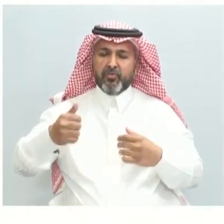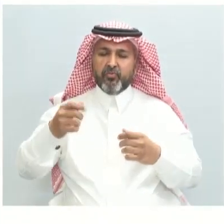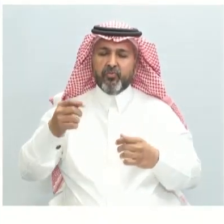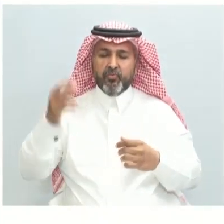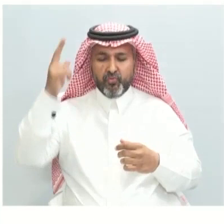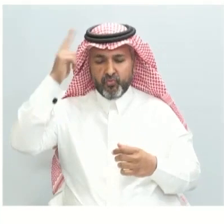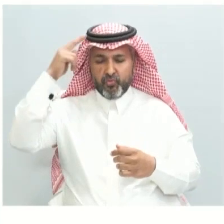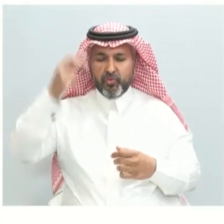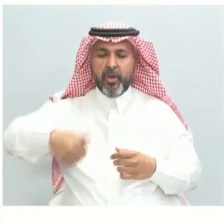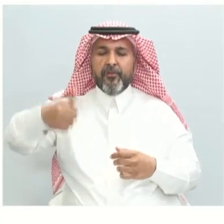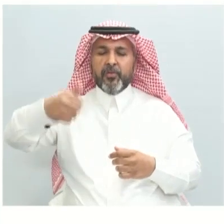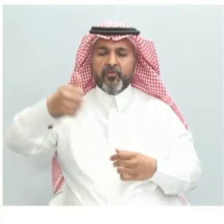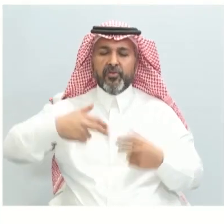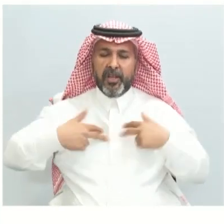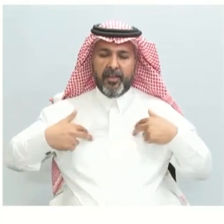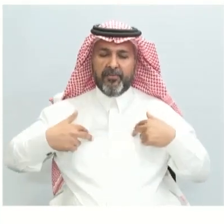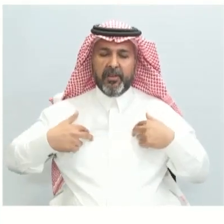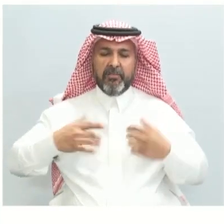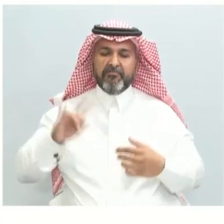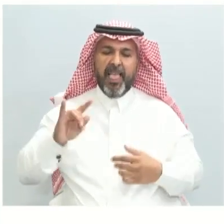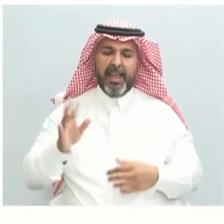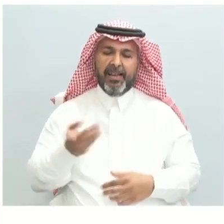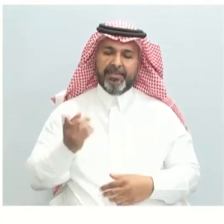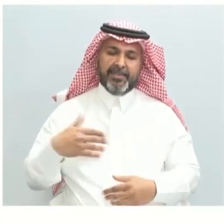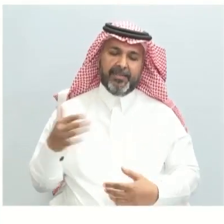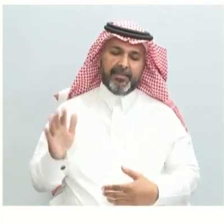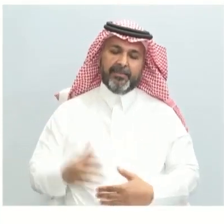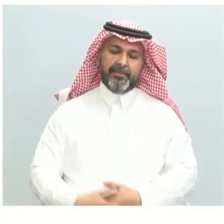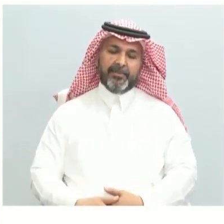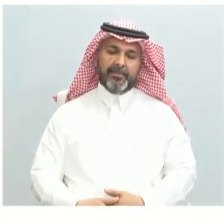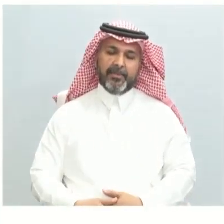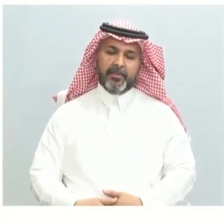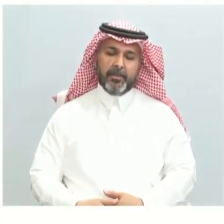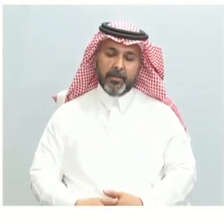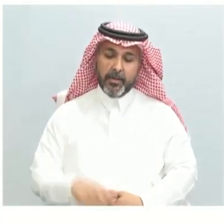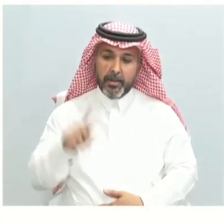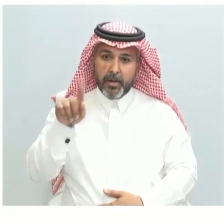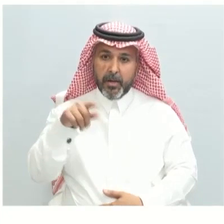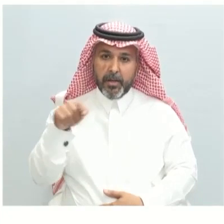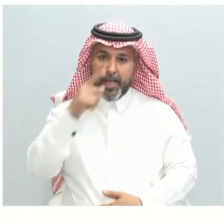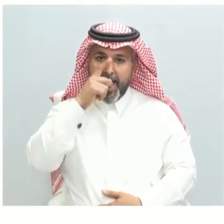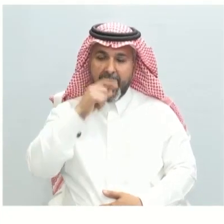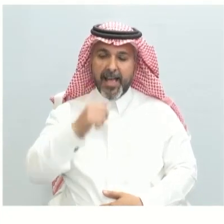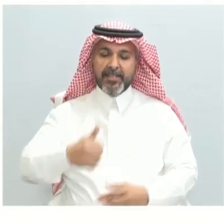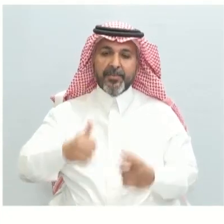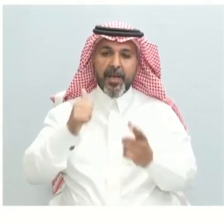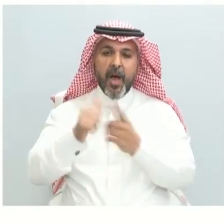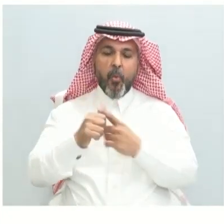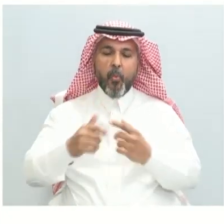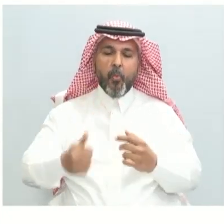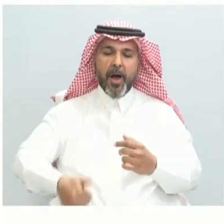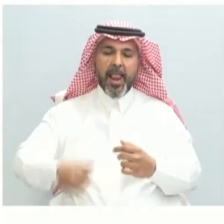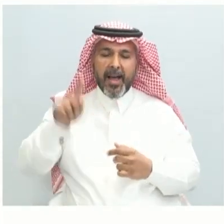من اسس المواطنه الافتخار منجزات الوطن ليس من اسس المواطن هي